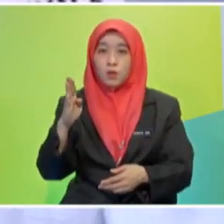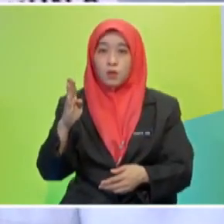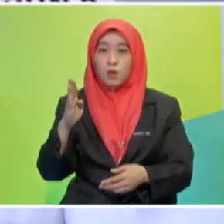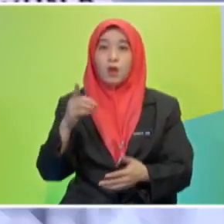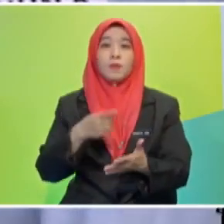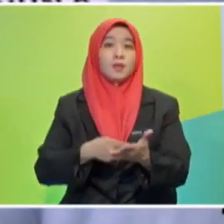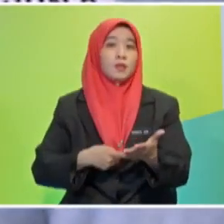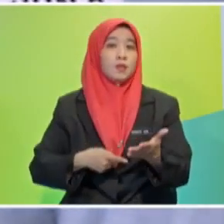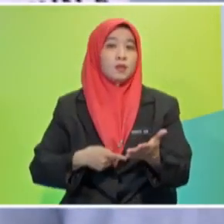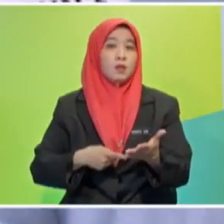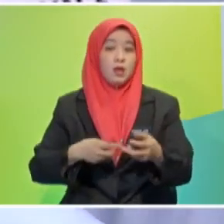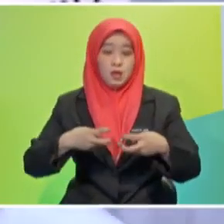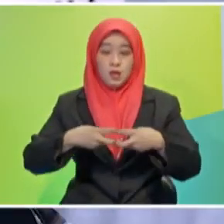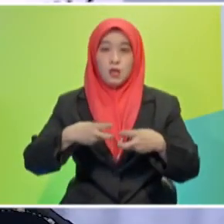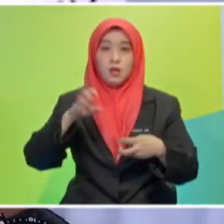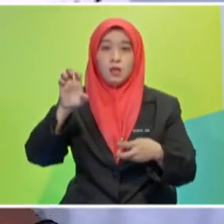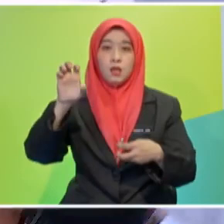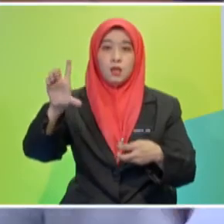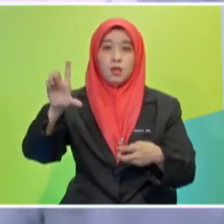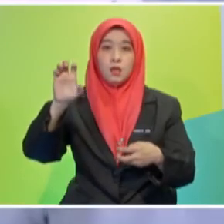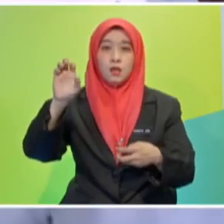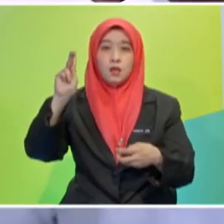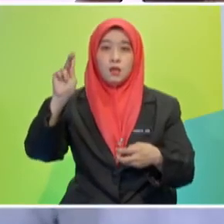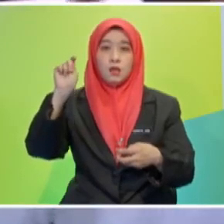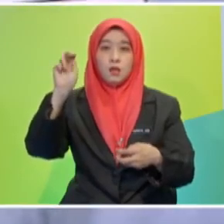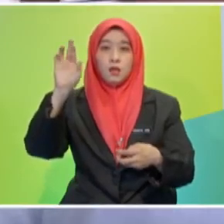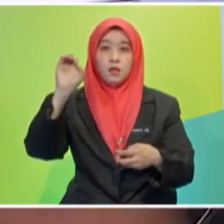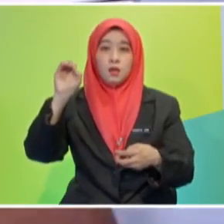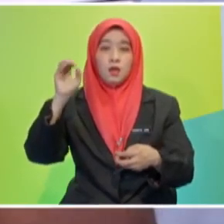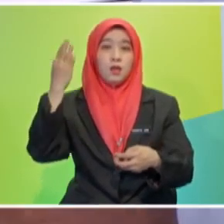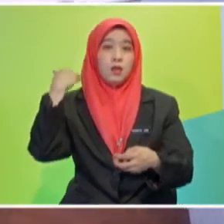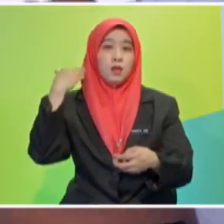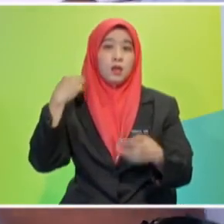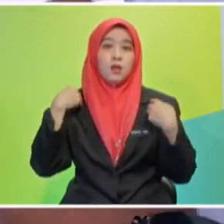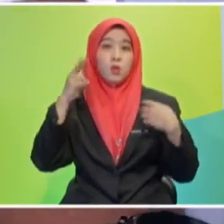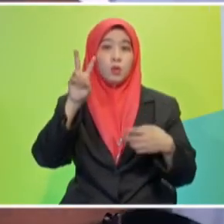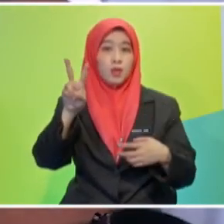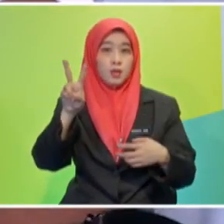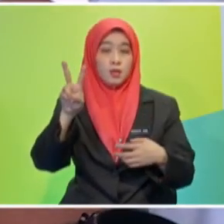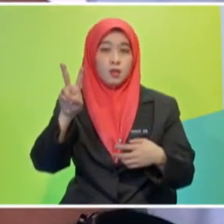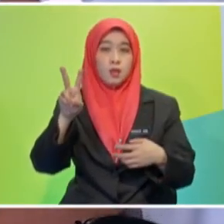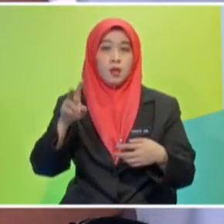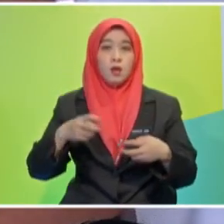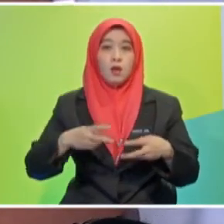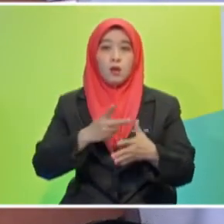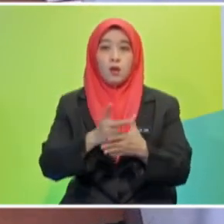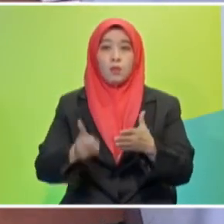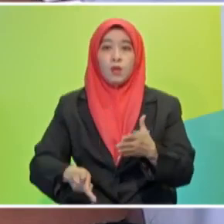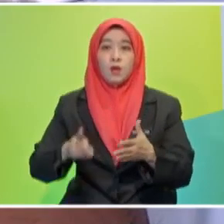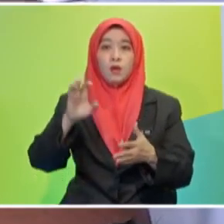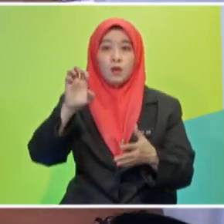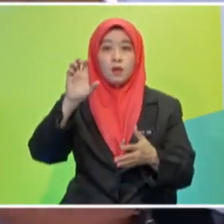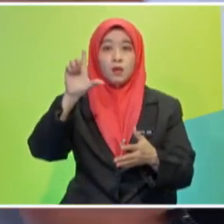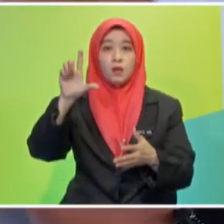dari depan. Elektro. Jadi kita ada dua komponen tadi. Komponen yang kedua iaitu komponen